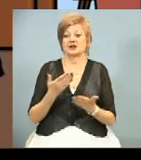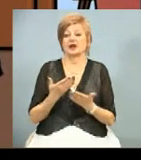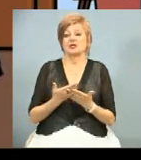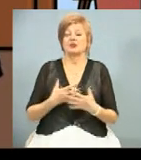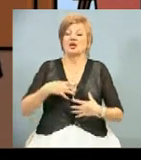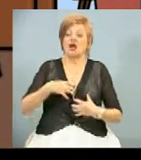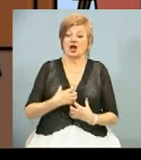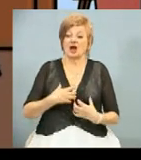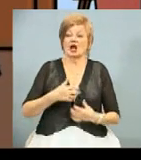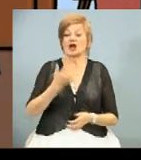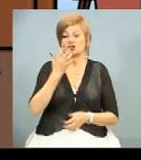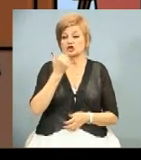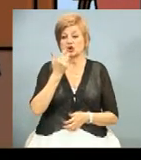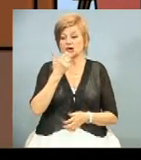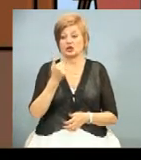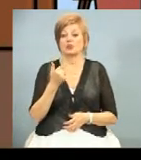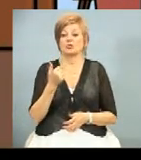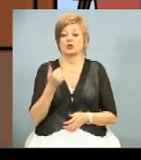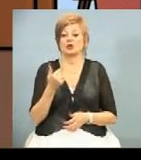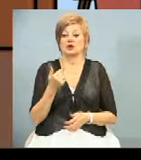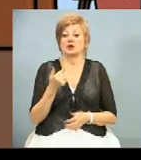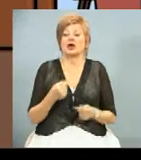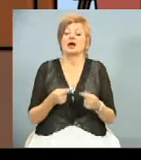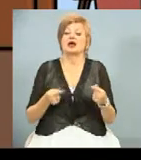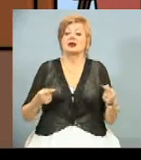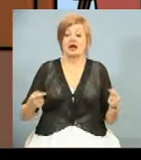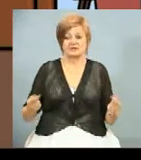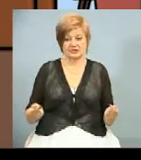кашля, гриппа, застуды. Разные